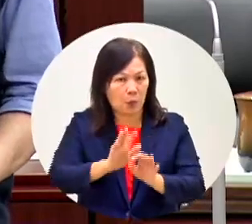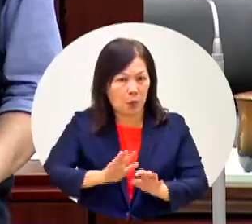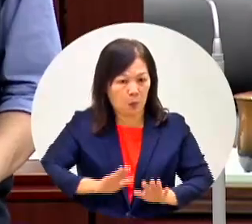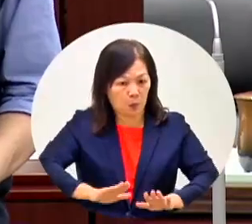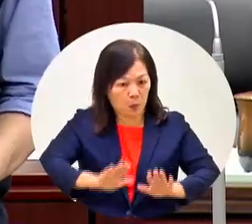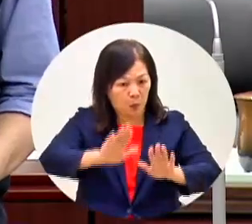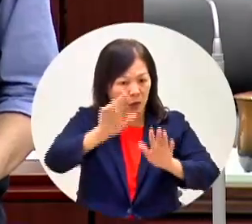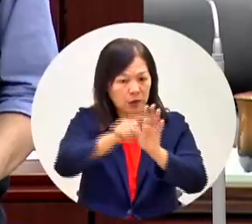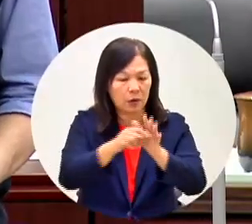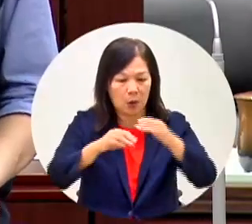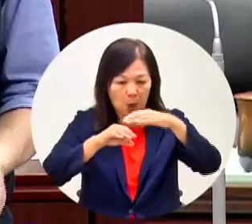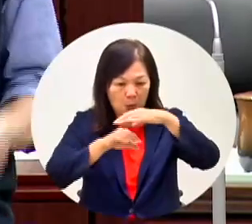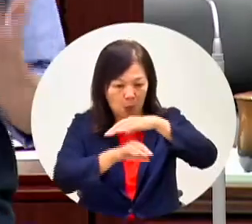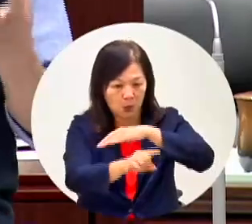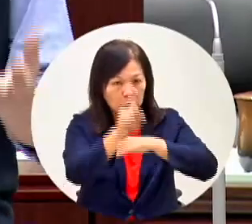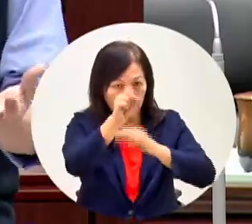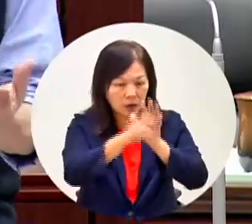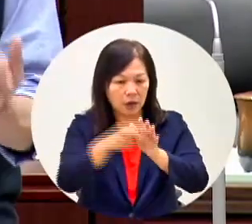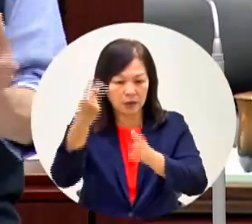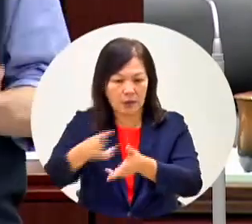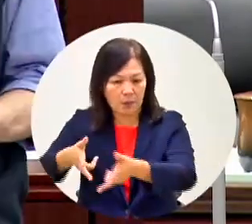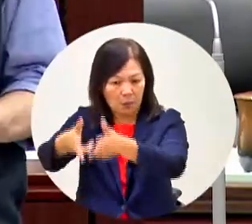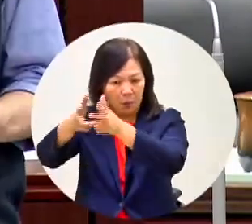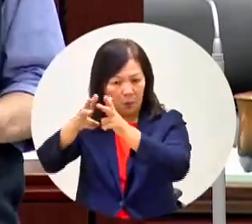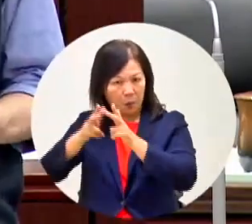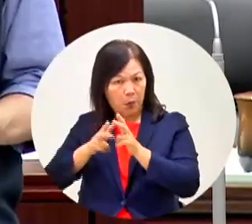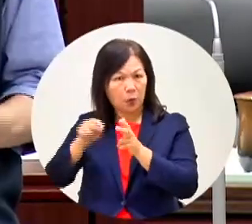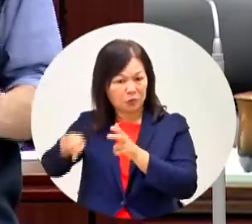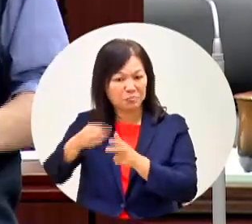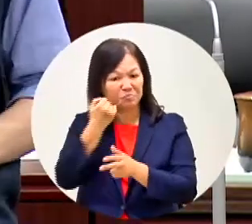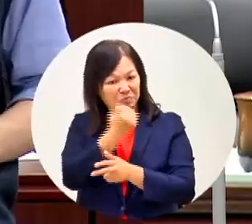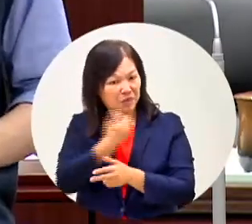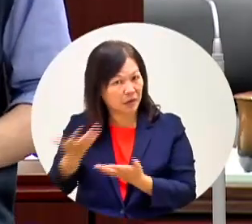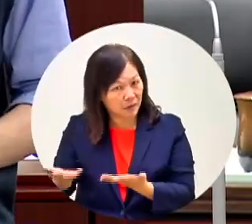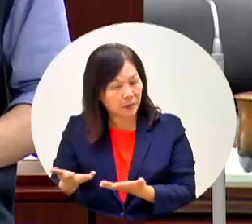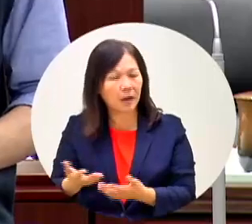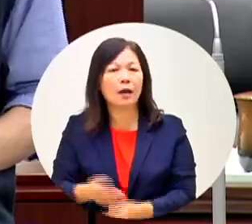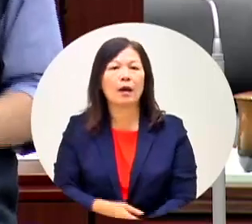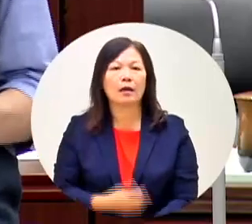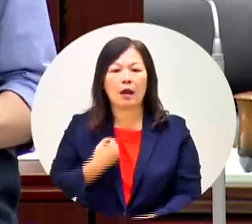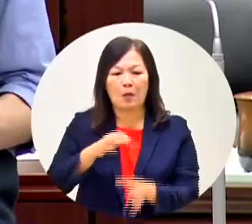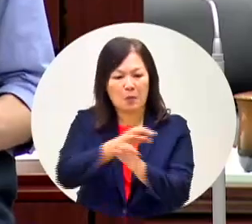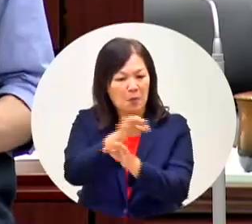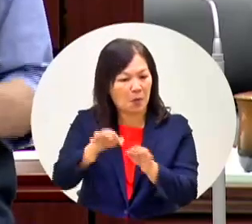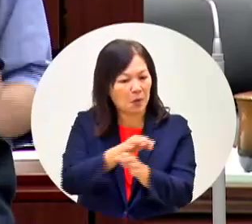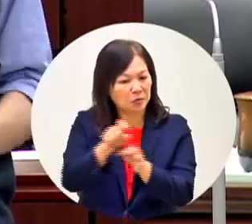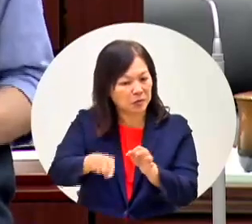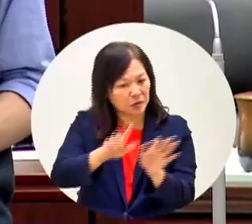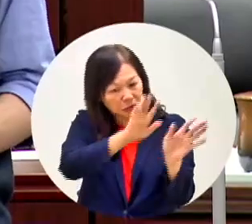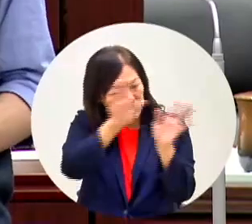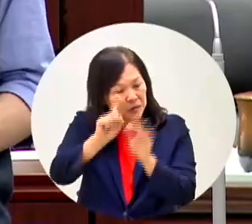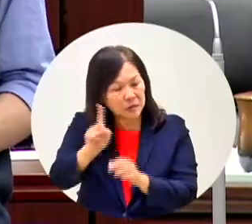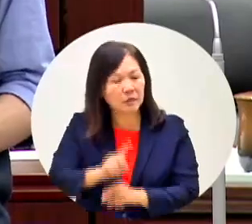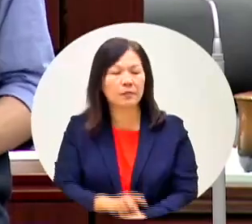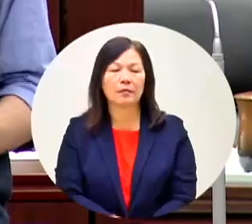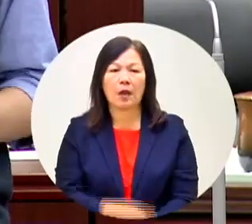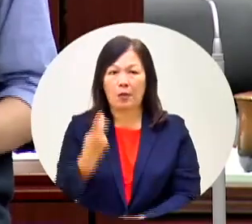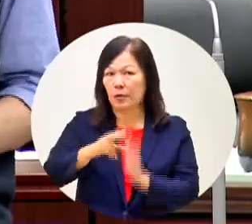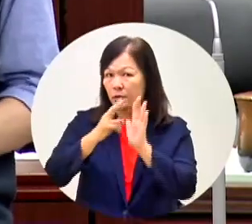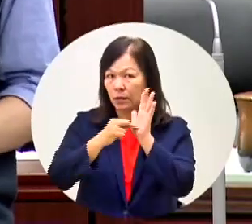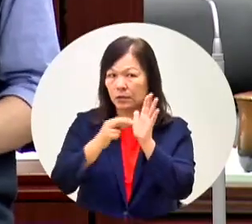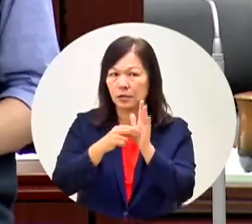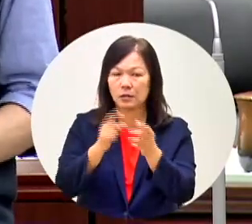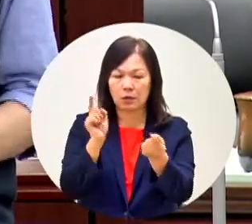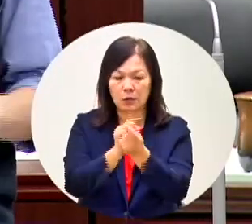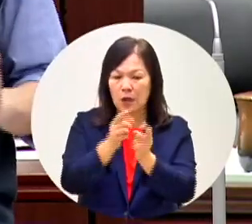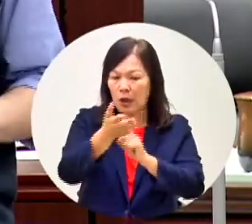一条桥都有可能？那要你要看经济产值的规模。所以我再重申一遍，我对旗津有很高的期待。我也